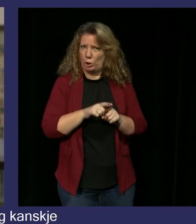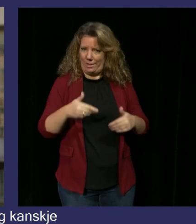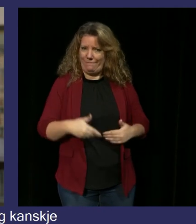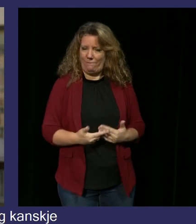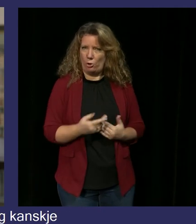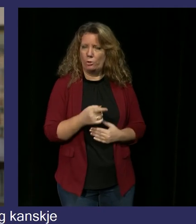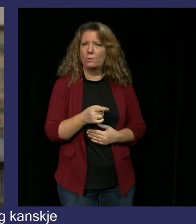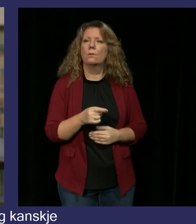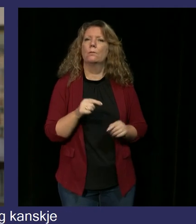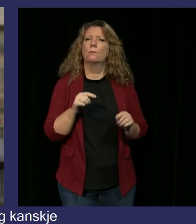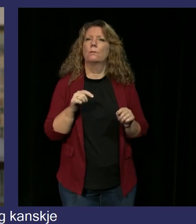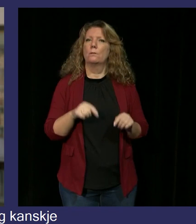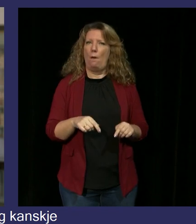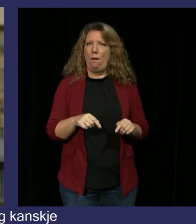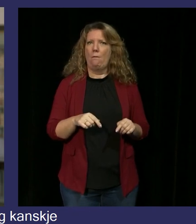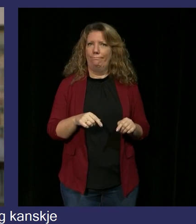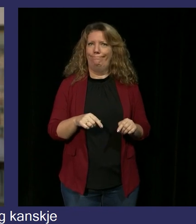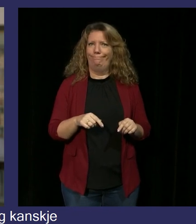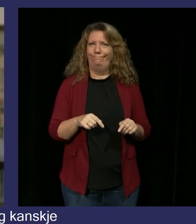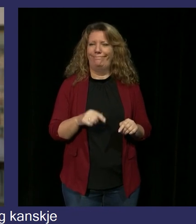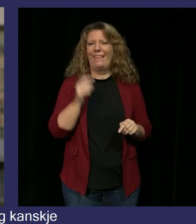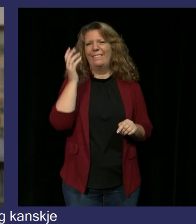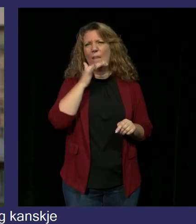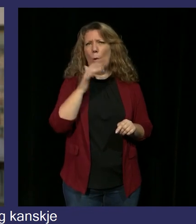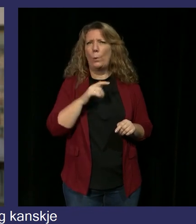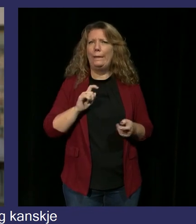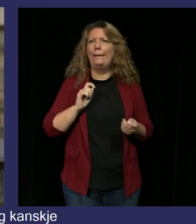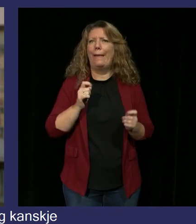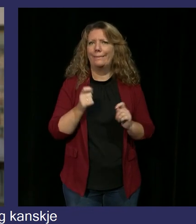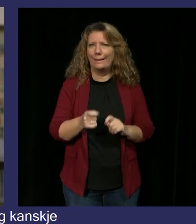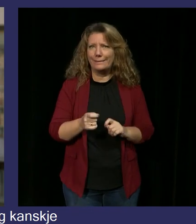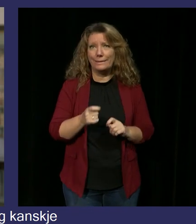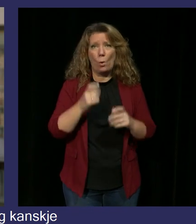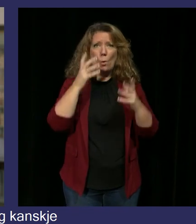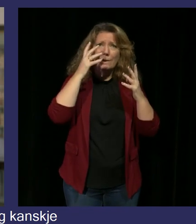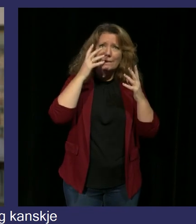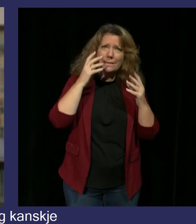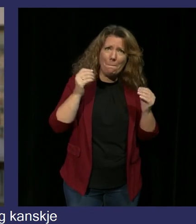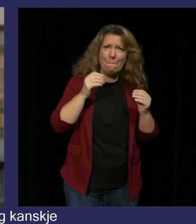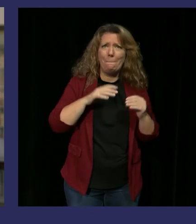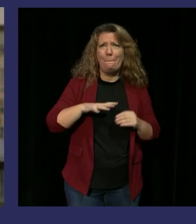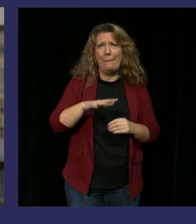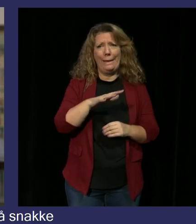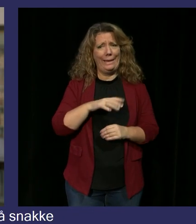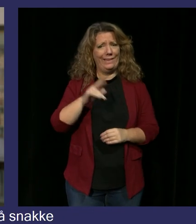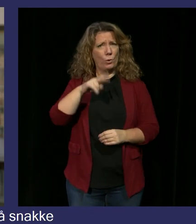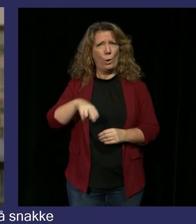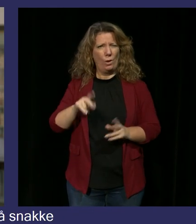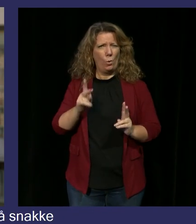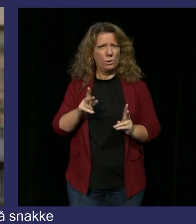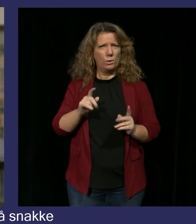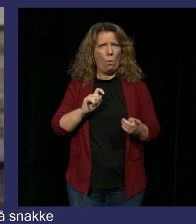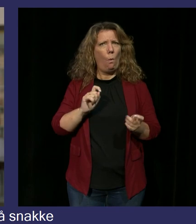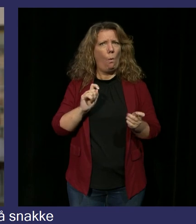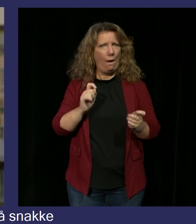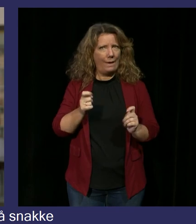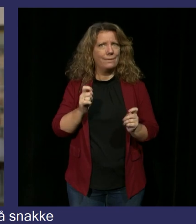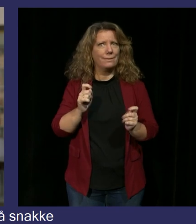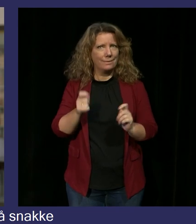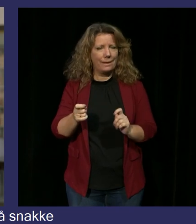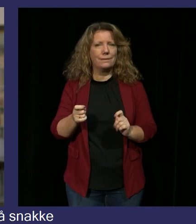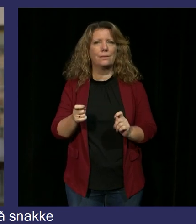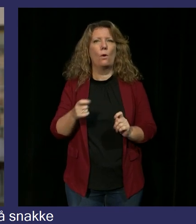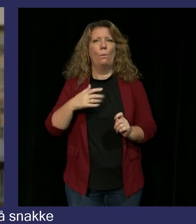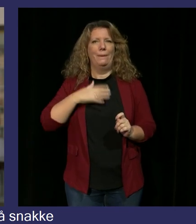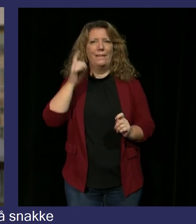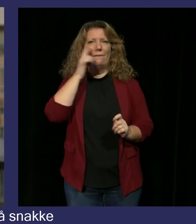hadde teoriene endret seg, og kanskje Sápmi og Norge hadde endret seg også. Fordi at da valgte